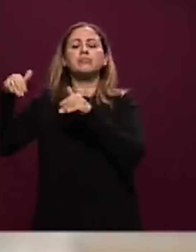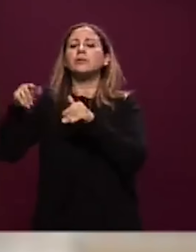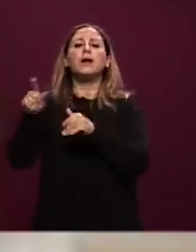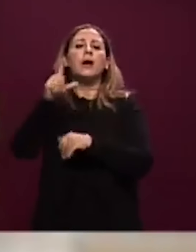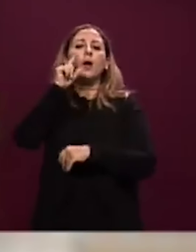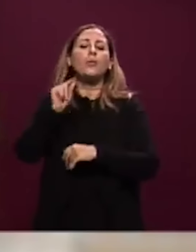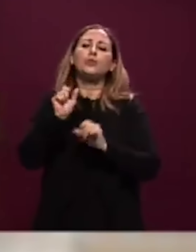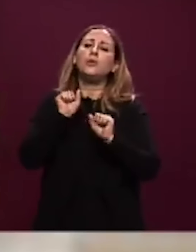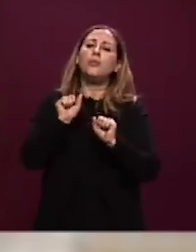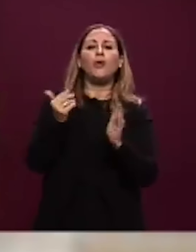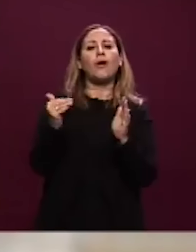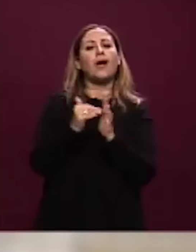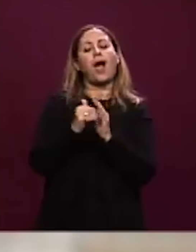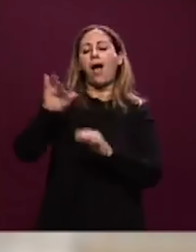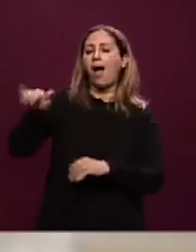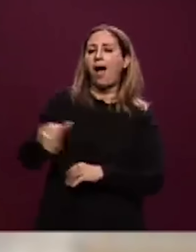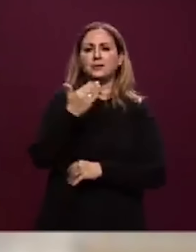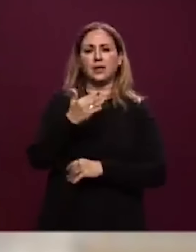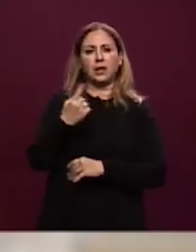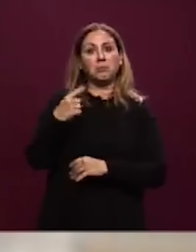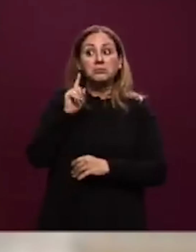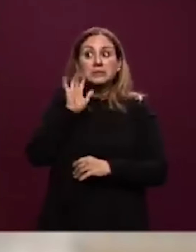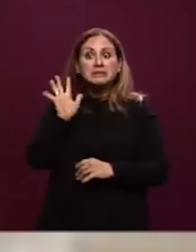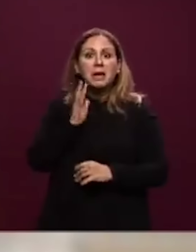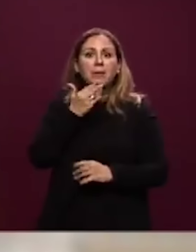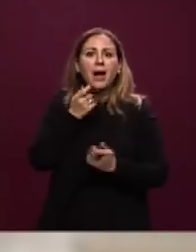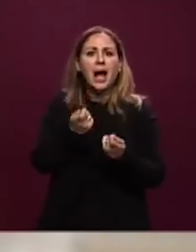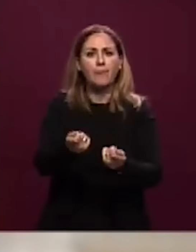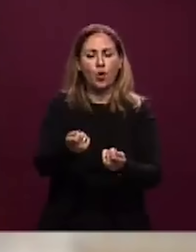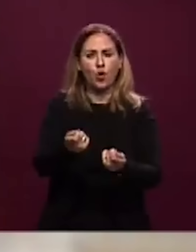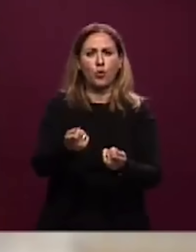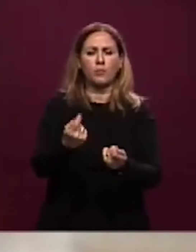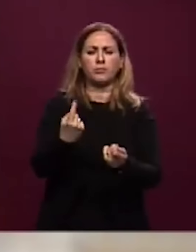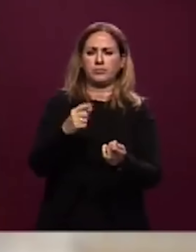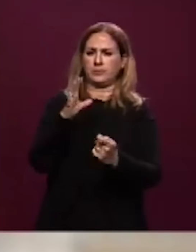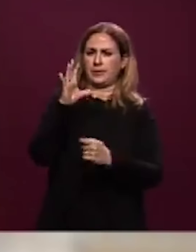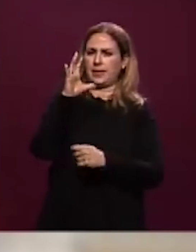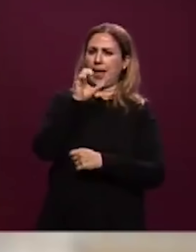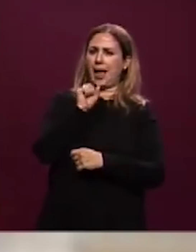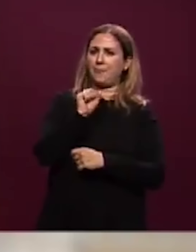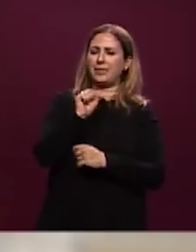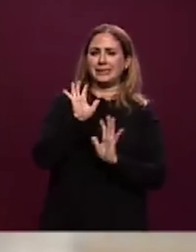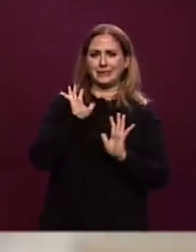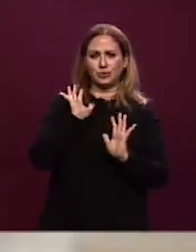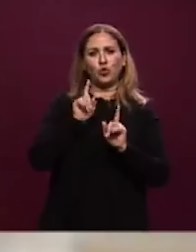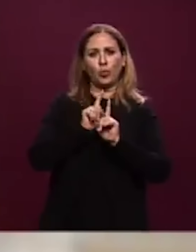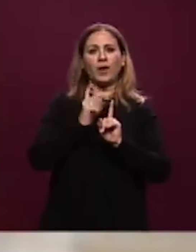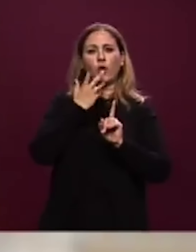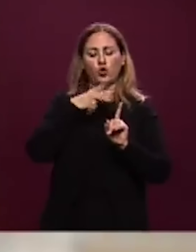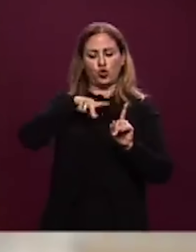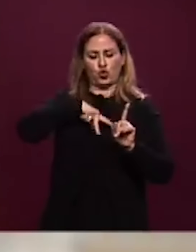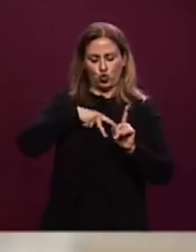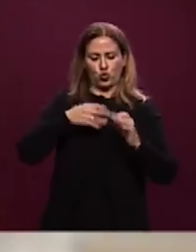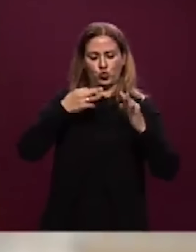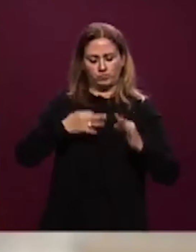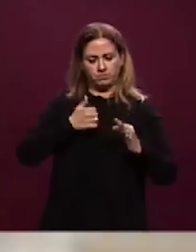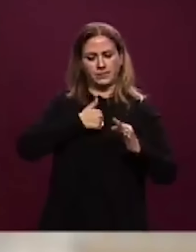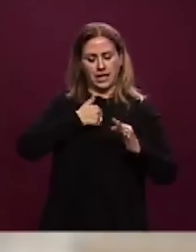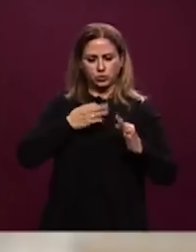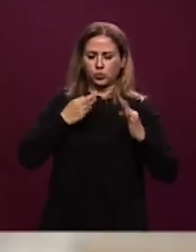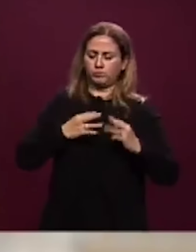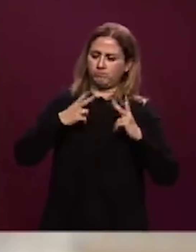di convincimento ed autoconvincimento, ma per fortuna o purtroppo non siamo più nelle epoche in cui le guerre